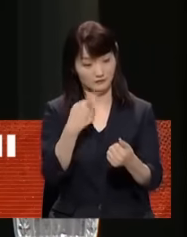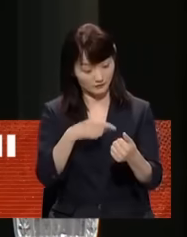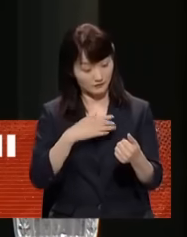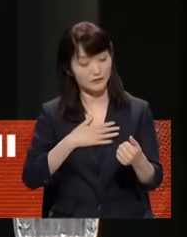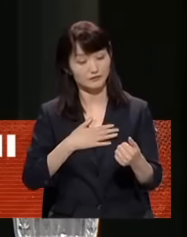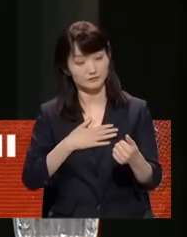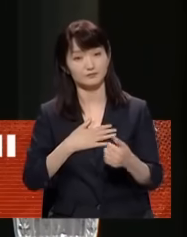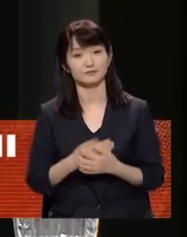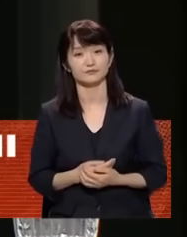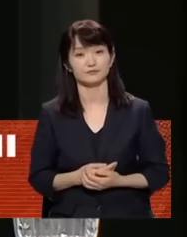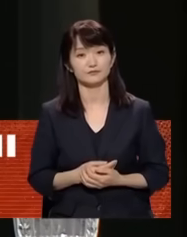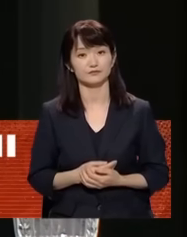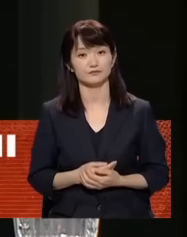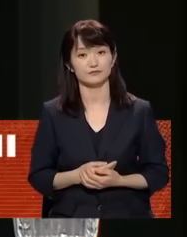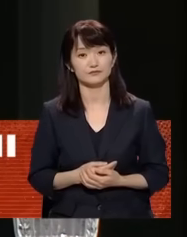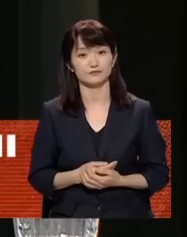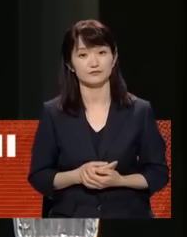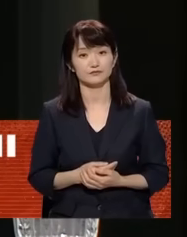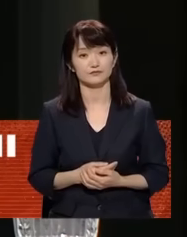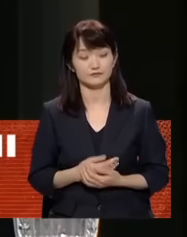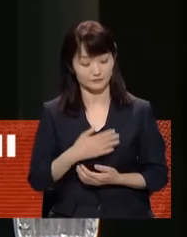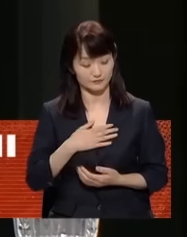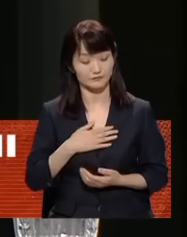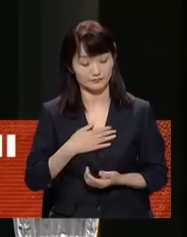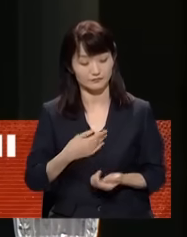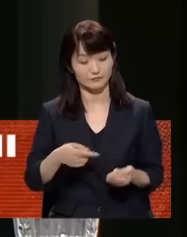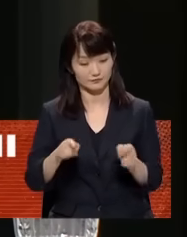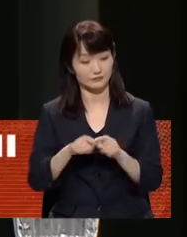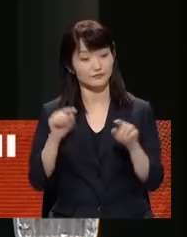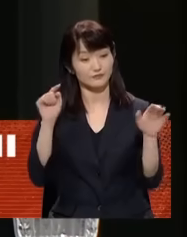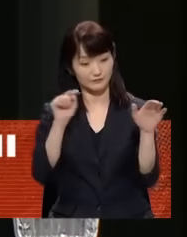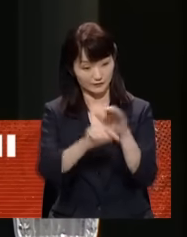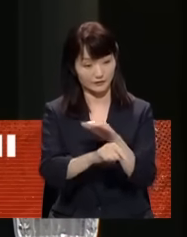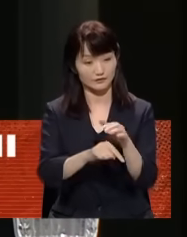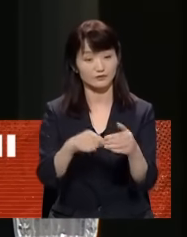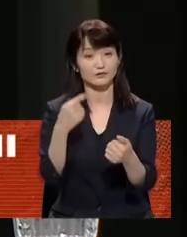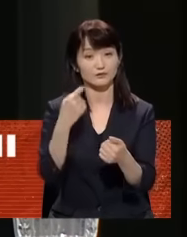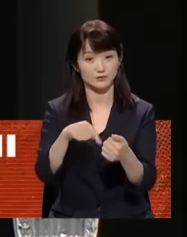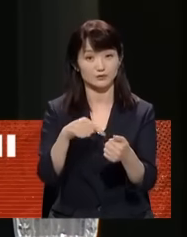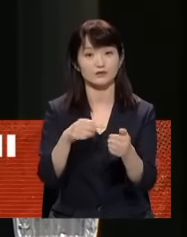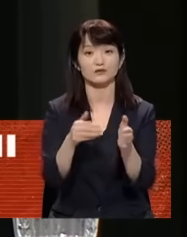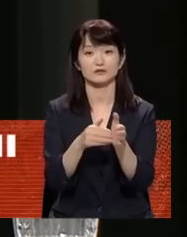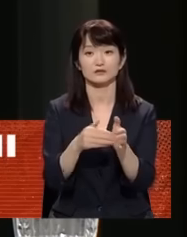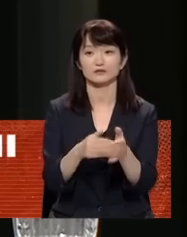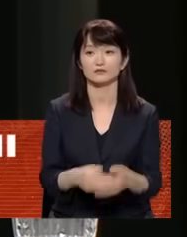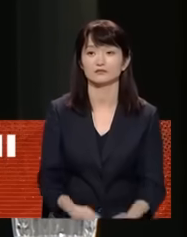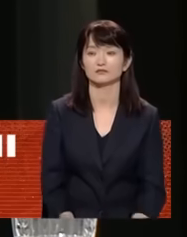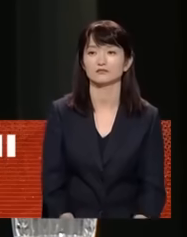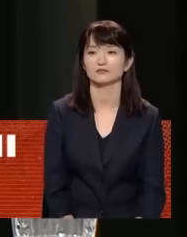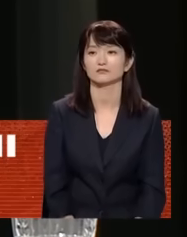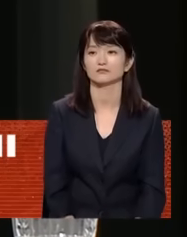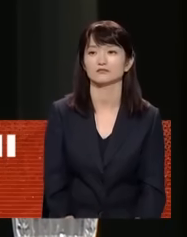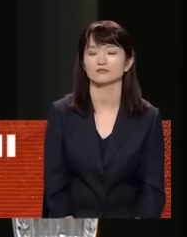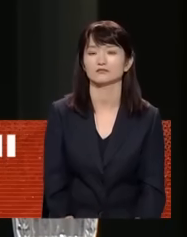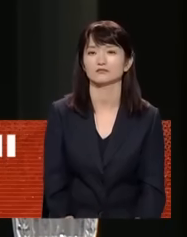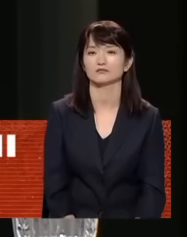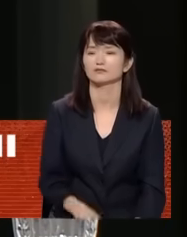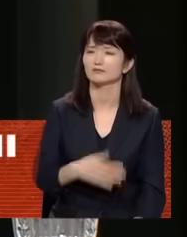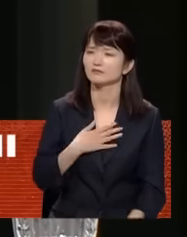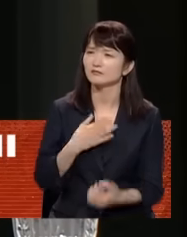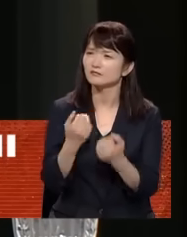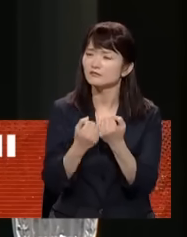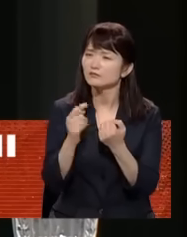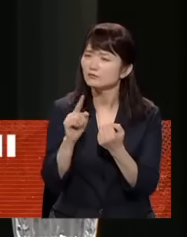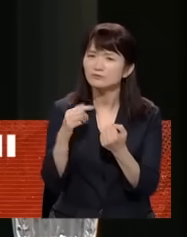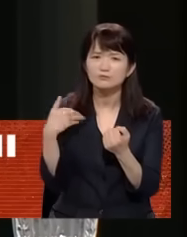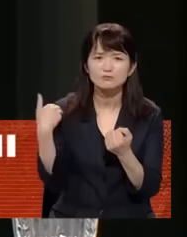진짜 막 빠졌다 그 교육 나도 같이 받을게 하면서 정리가 제가 설명을 하면서도 이게